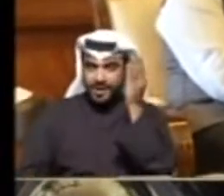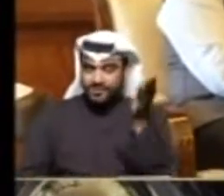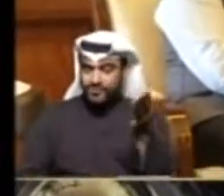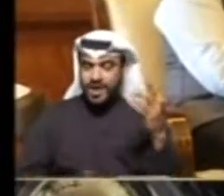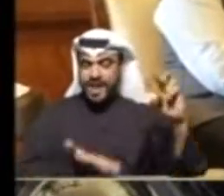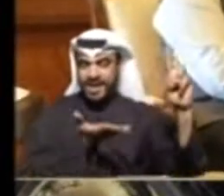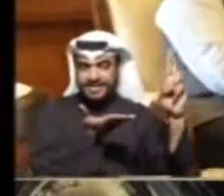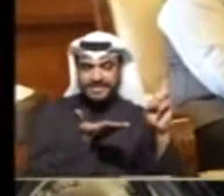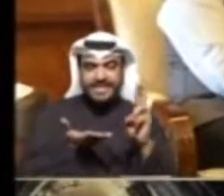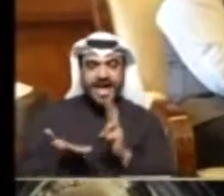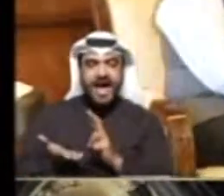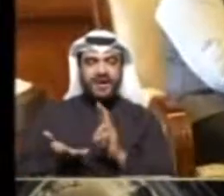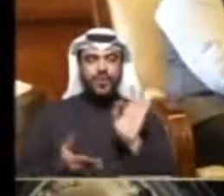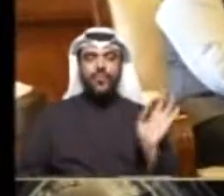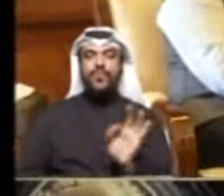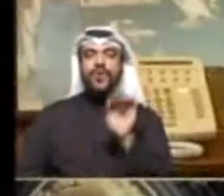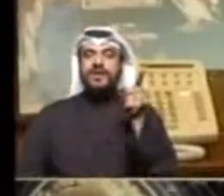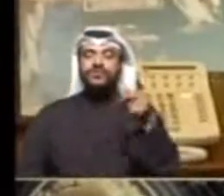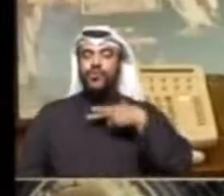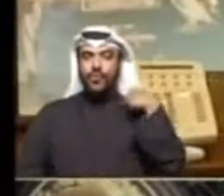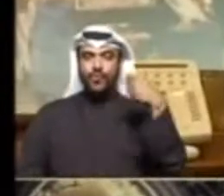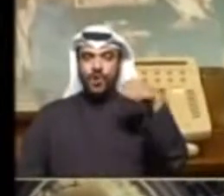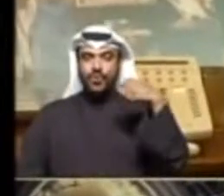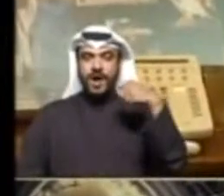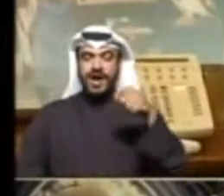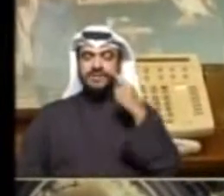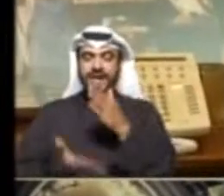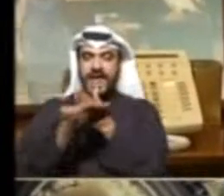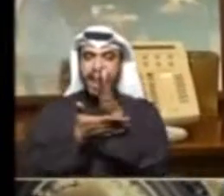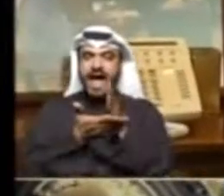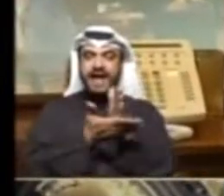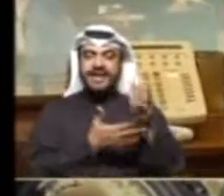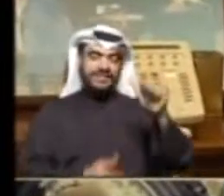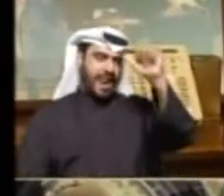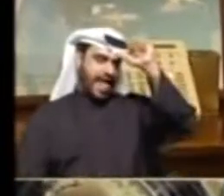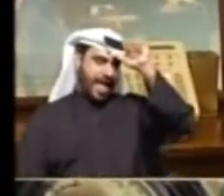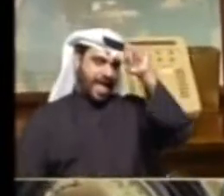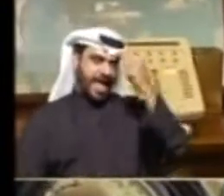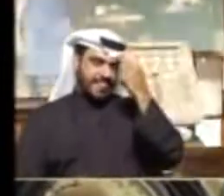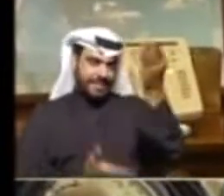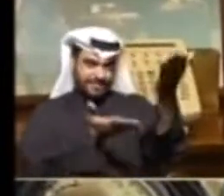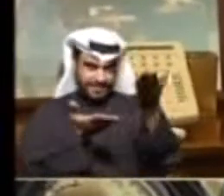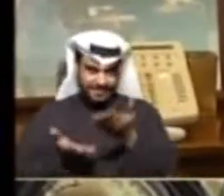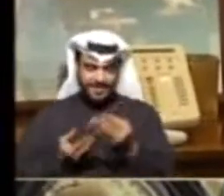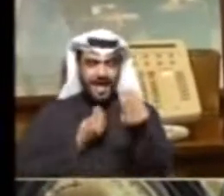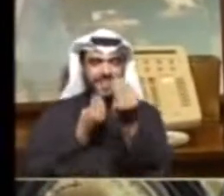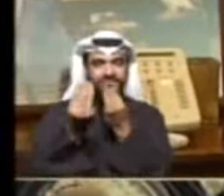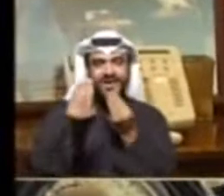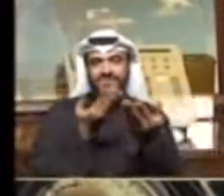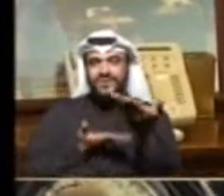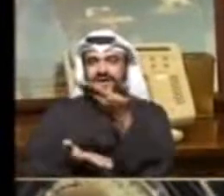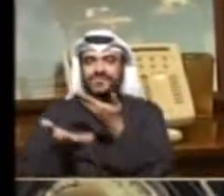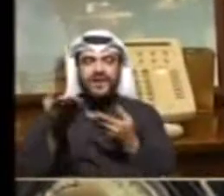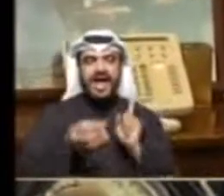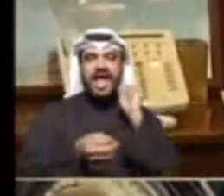بنتائج الزيارة التي قام بها للبلاد وزير الدولة بوزارة الخارجية الهندية في كيسينغ، وفحوى المحادثات التي